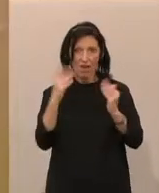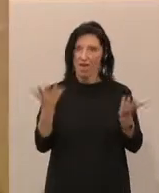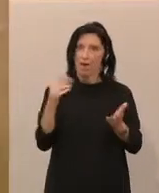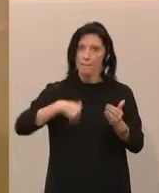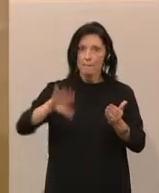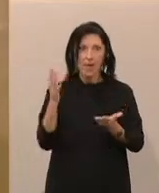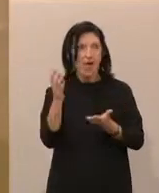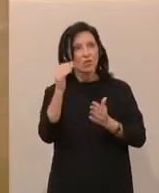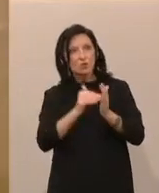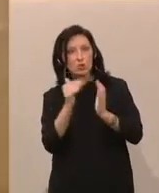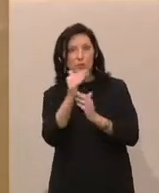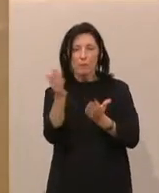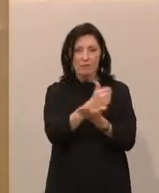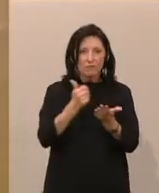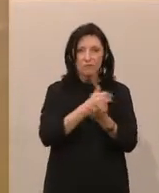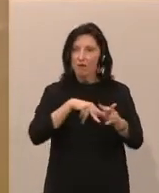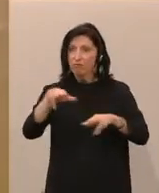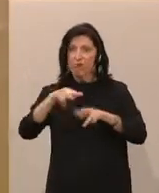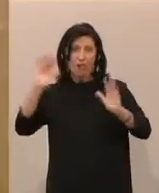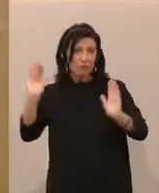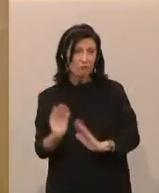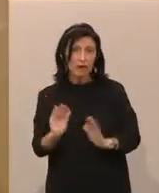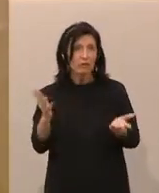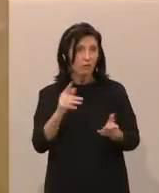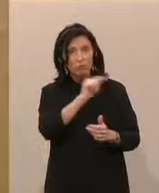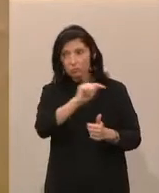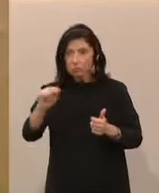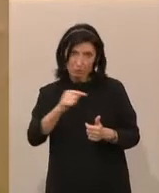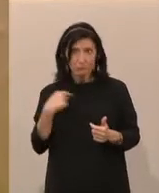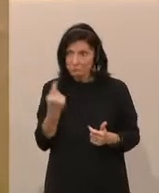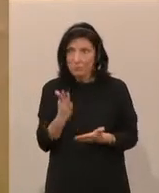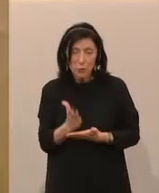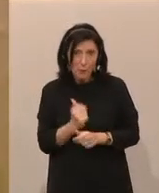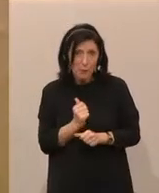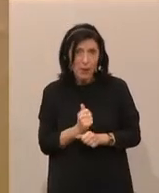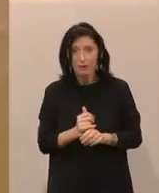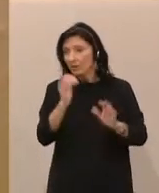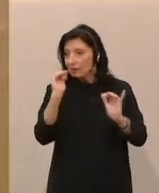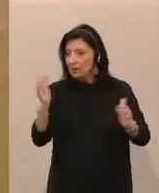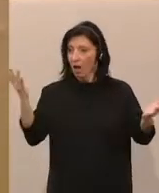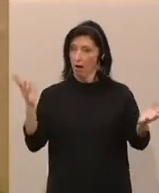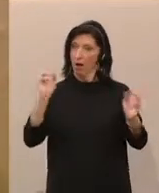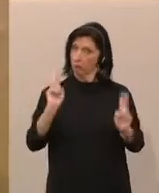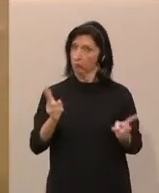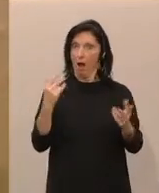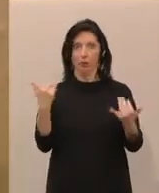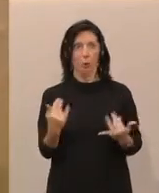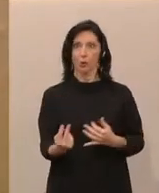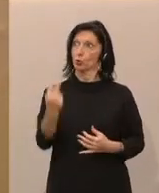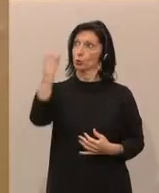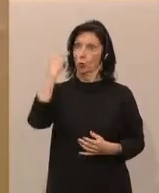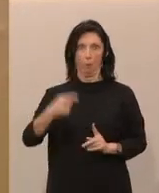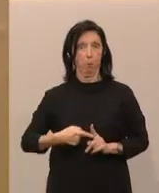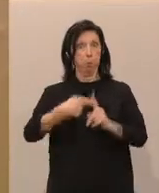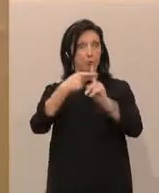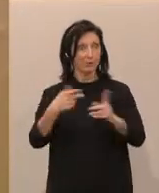in den systemen verschlankung der verwaltung und überall dort packen wir an und ja da können wir eine erfreuliche bilanz seite auch